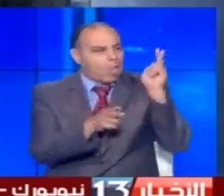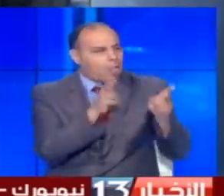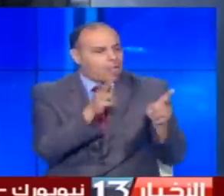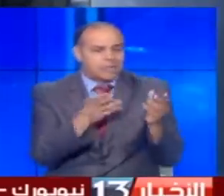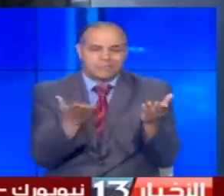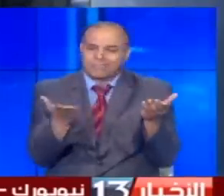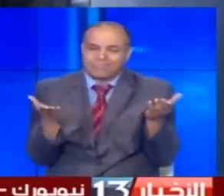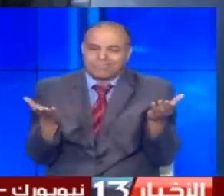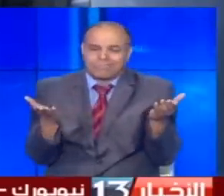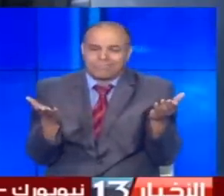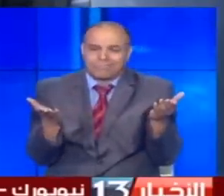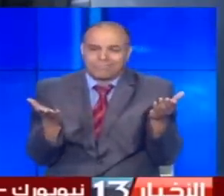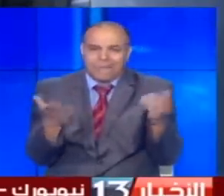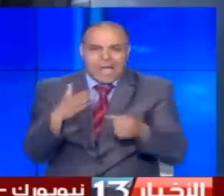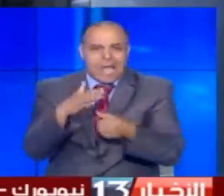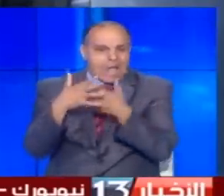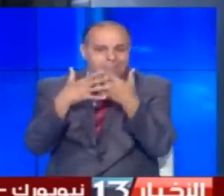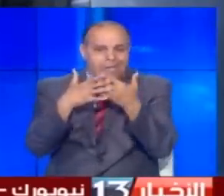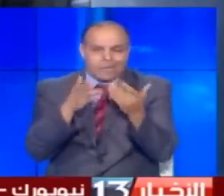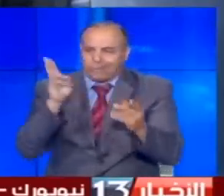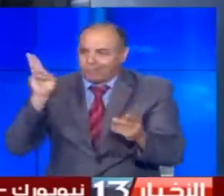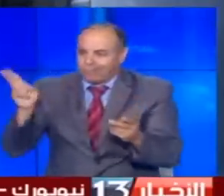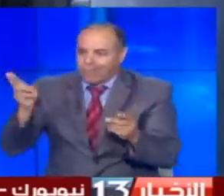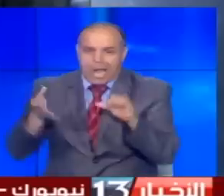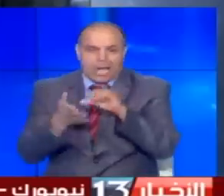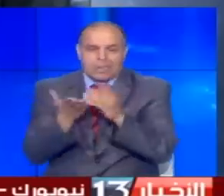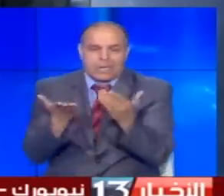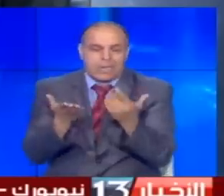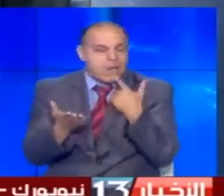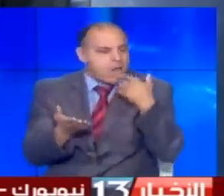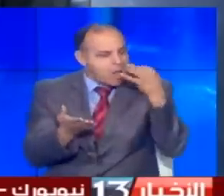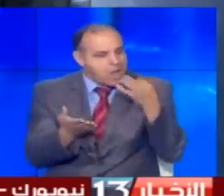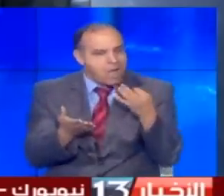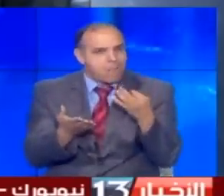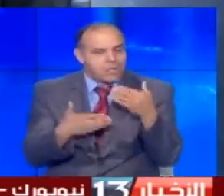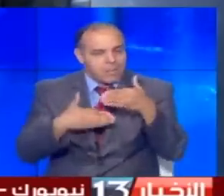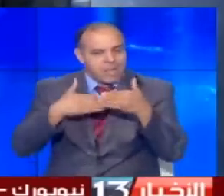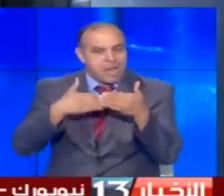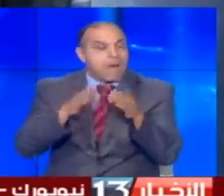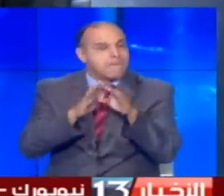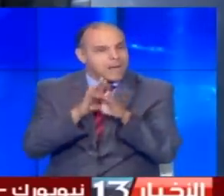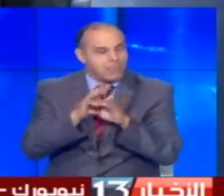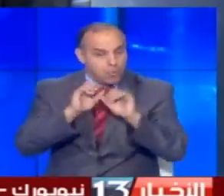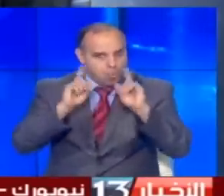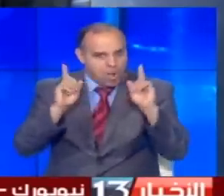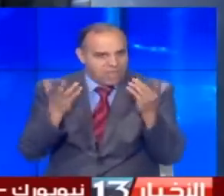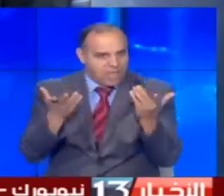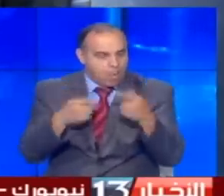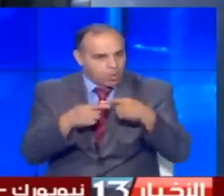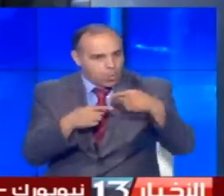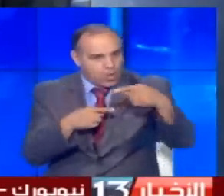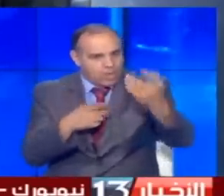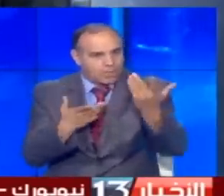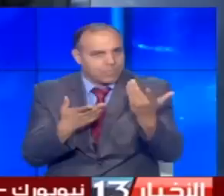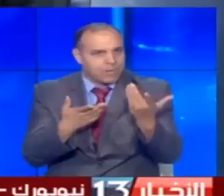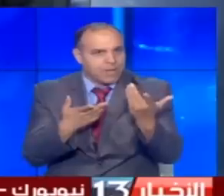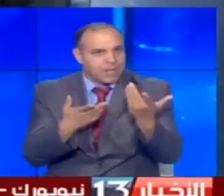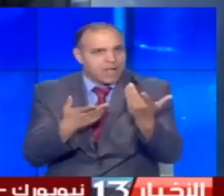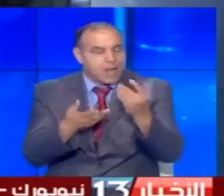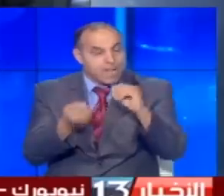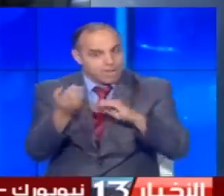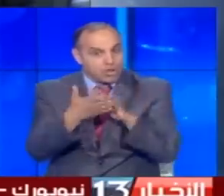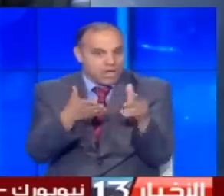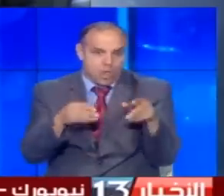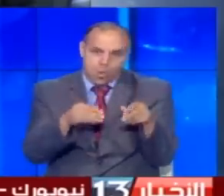على غرار ما يقوم به نظير الامريكي مشددا على ضروره بناء استراتيجيه بعيد المدى لاداره هذه الازمه